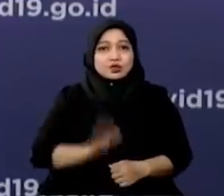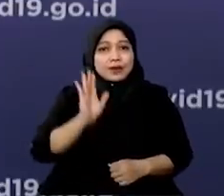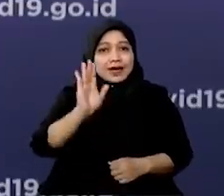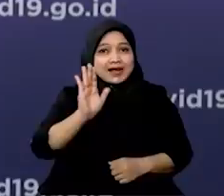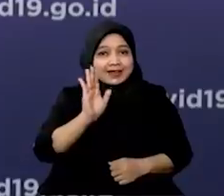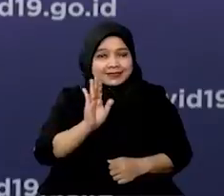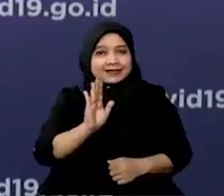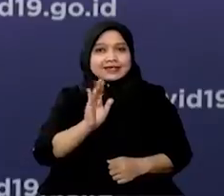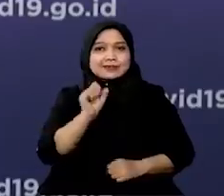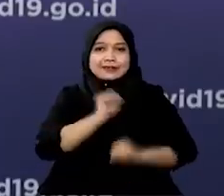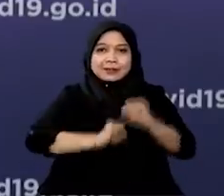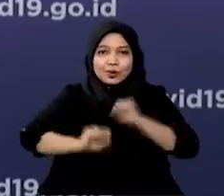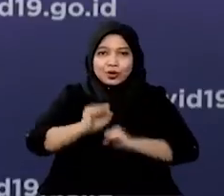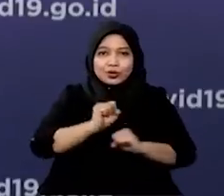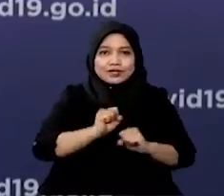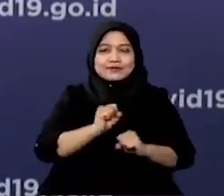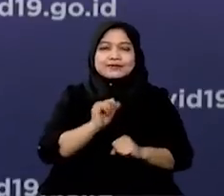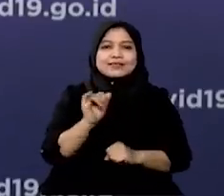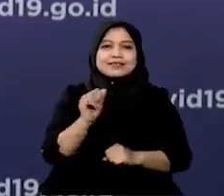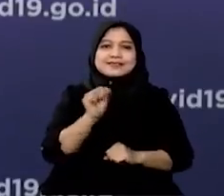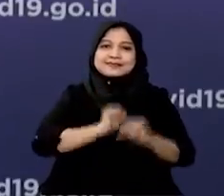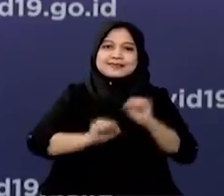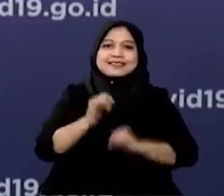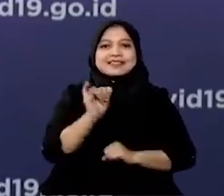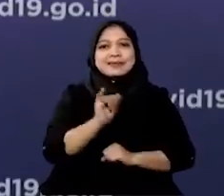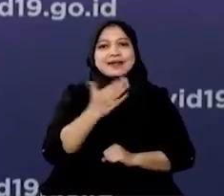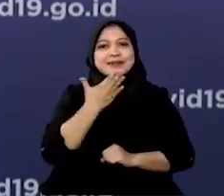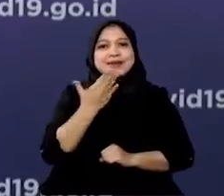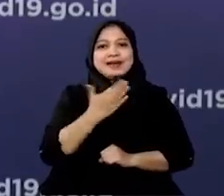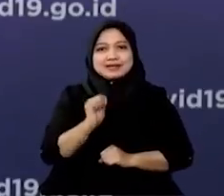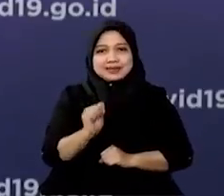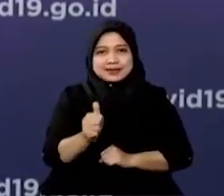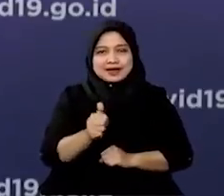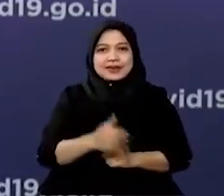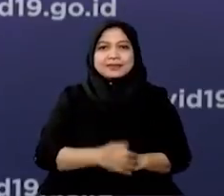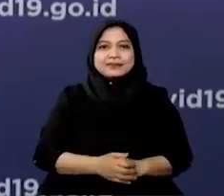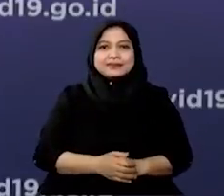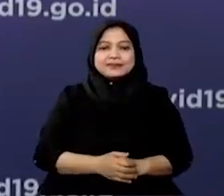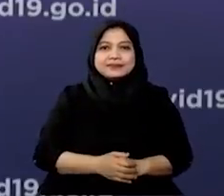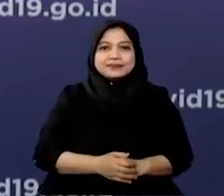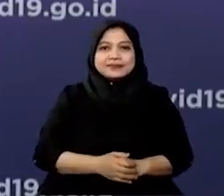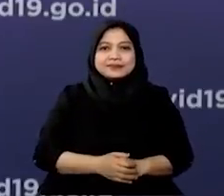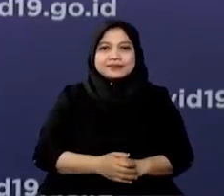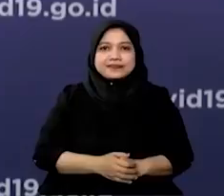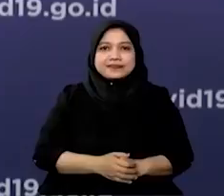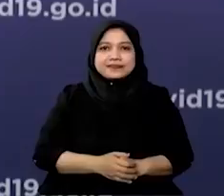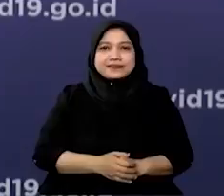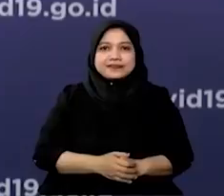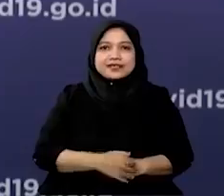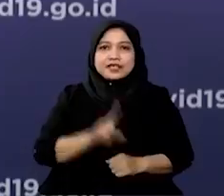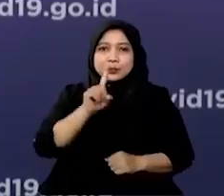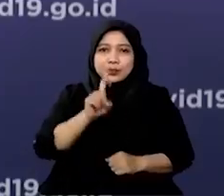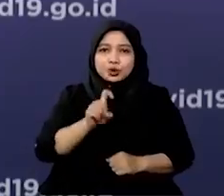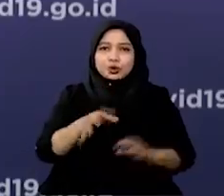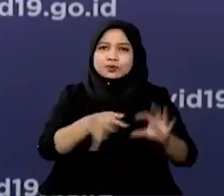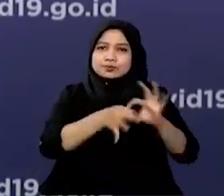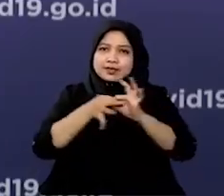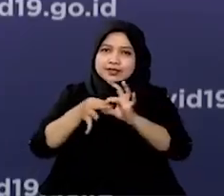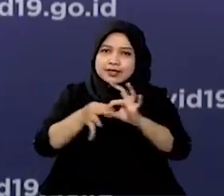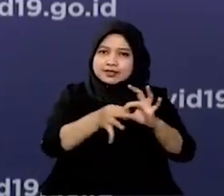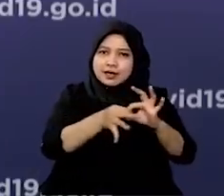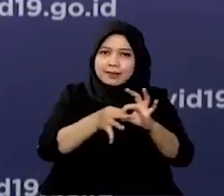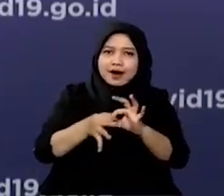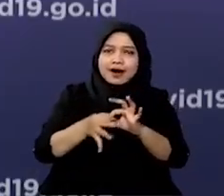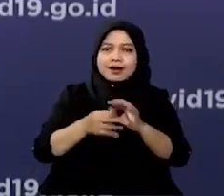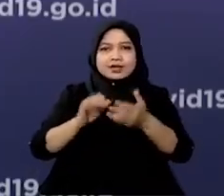berproduktif seperti sediakala Oleh karena itu kerjasama Oleh karena itu gotong royong